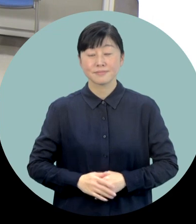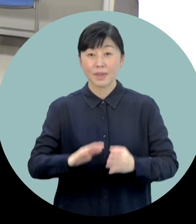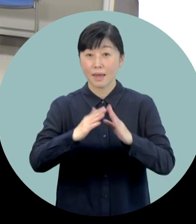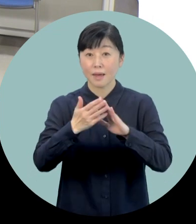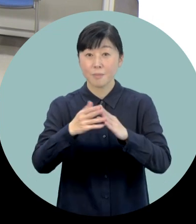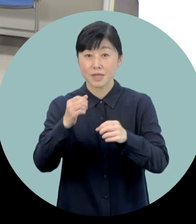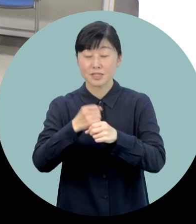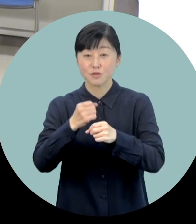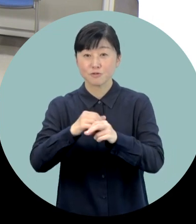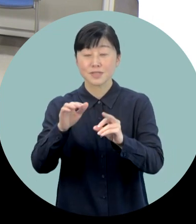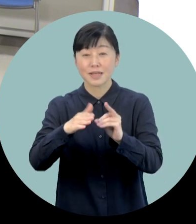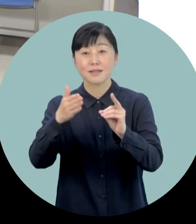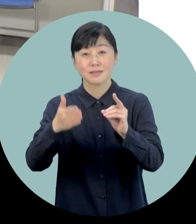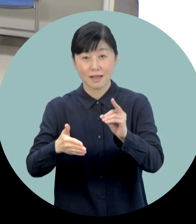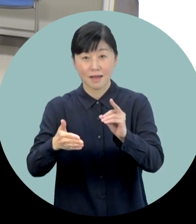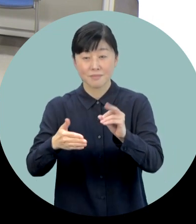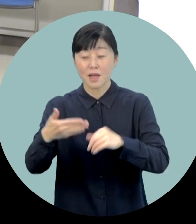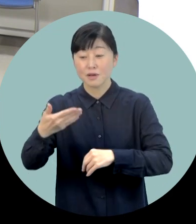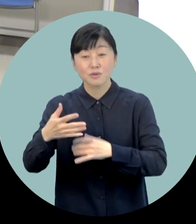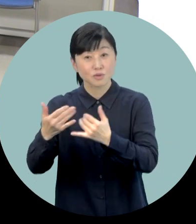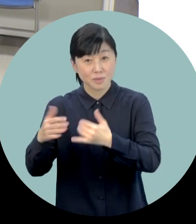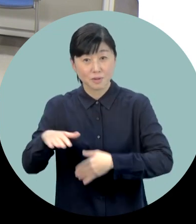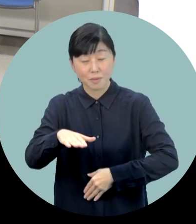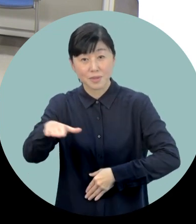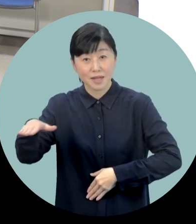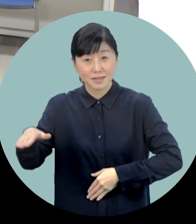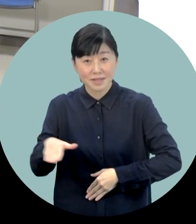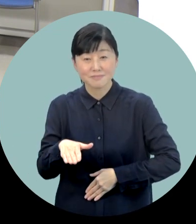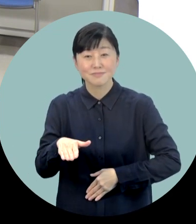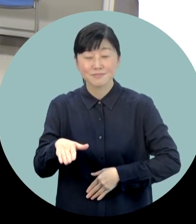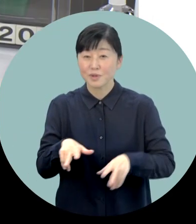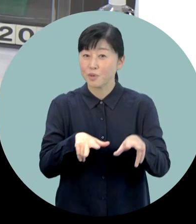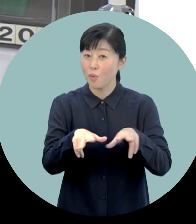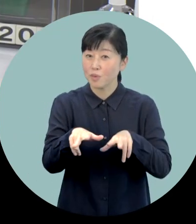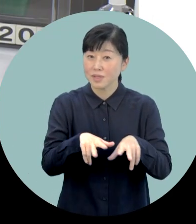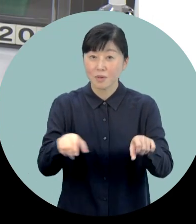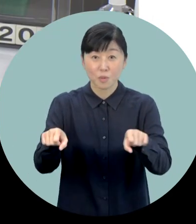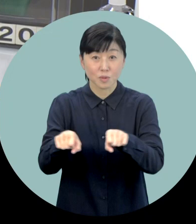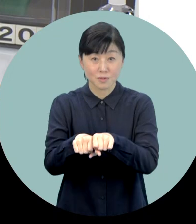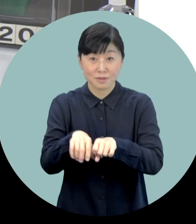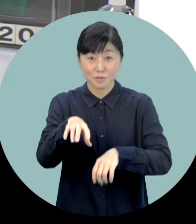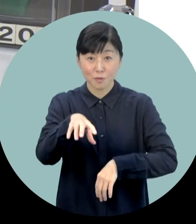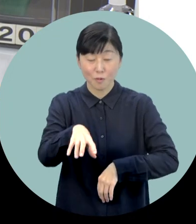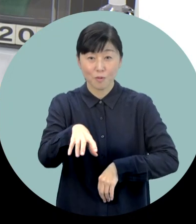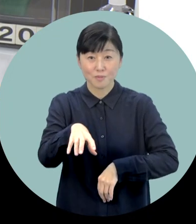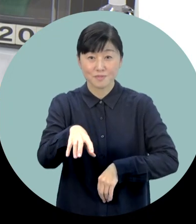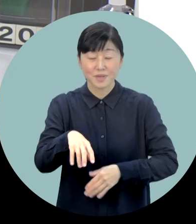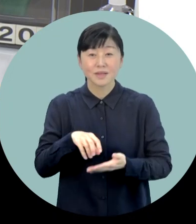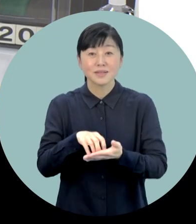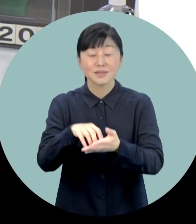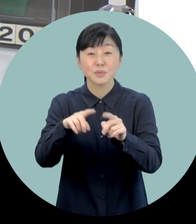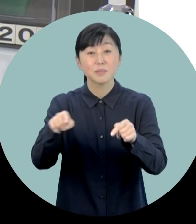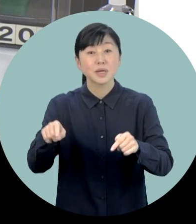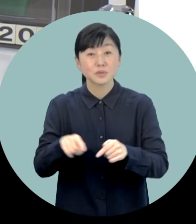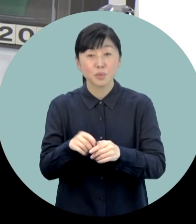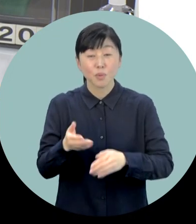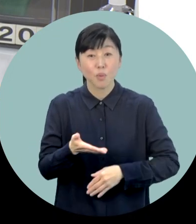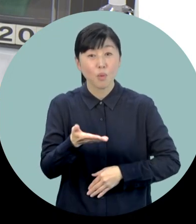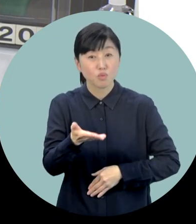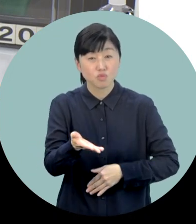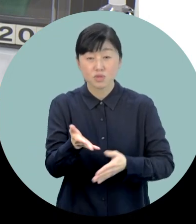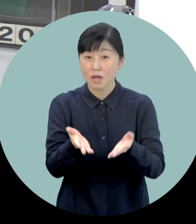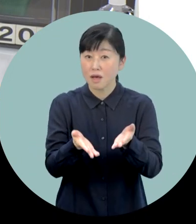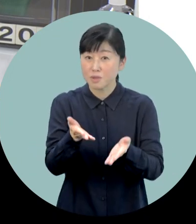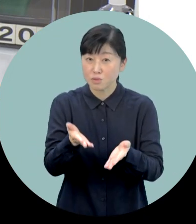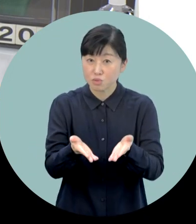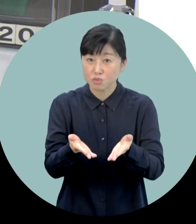まちづくりセンターは区民の皆さんの身近な行政拠点。証明書の交付などの窓口